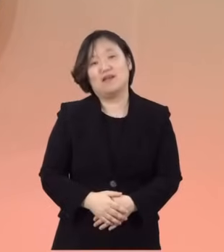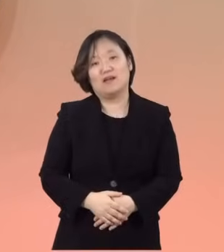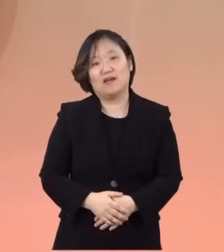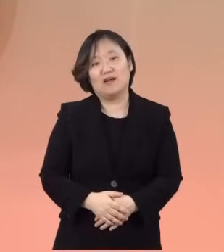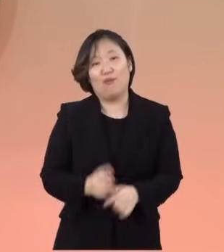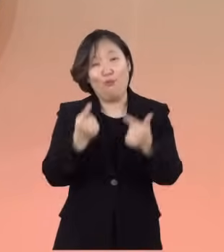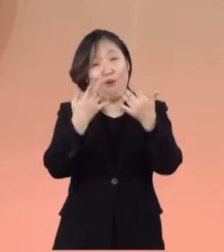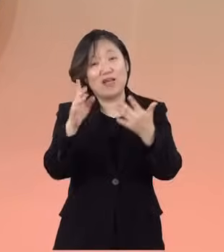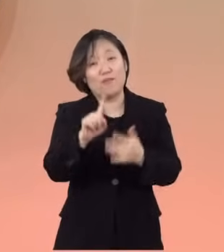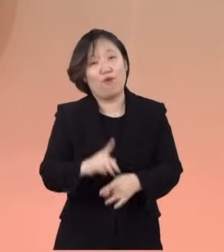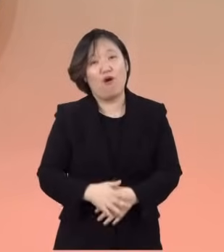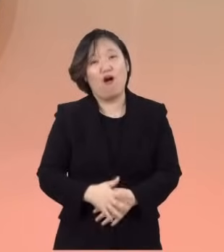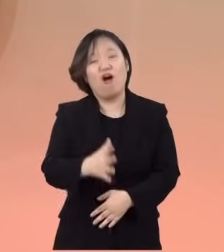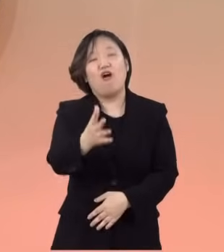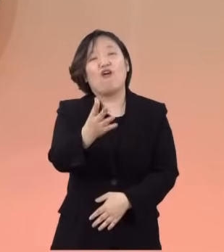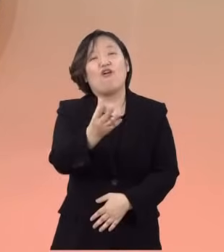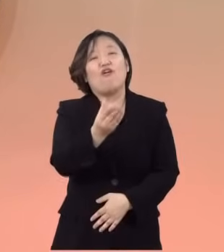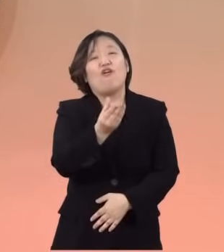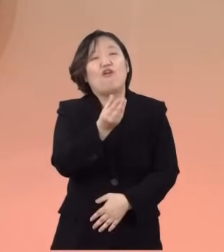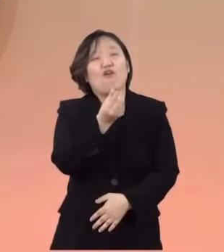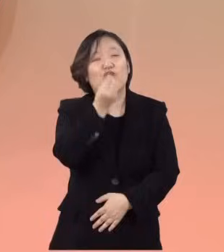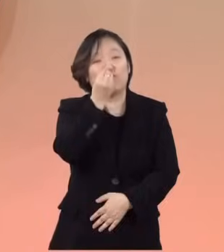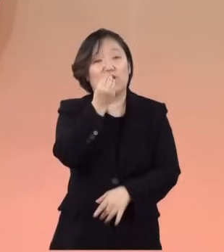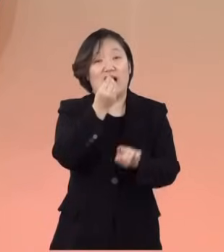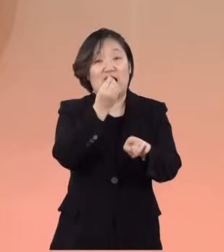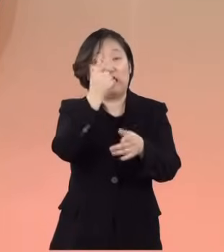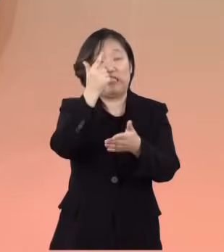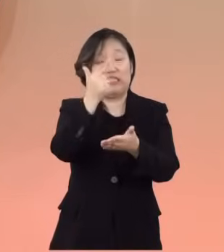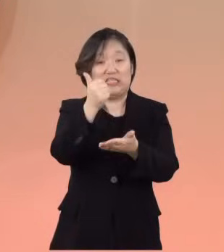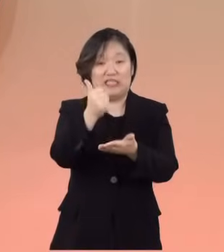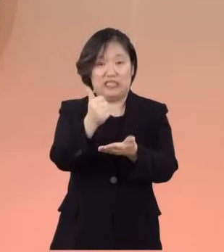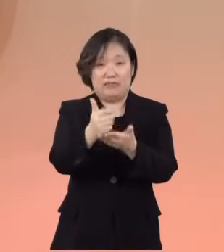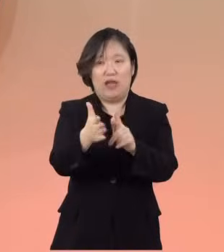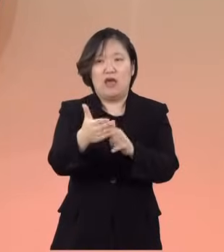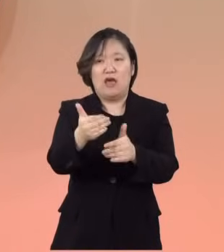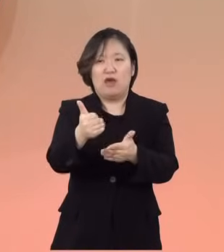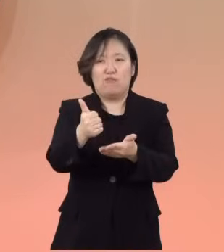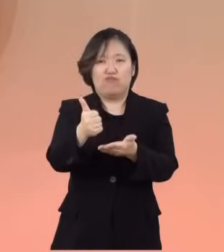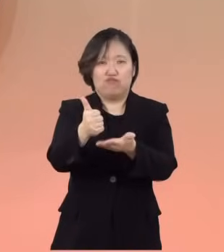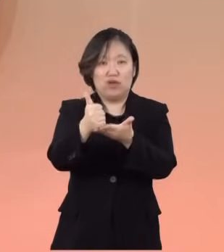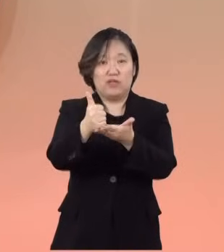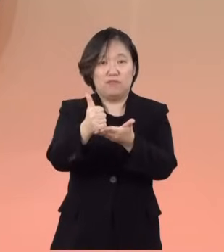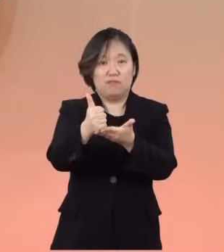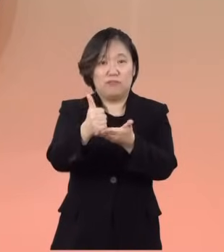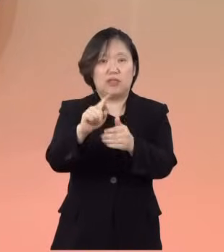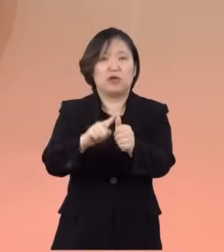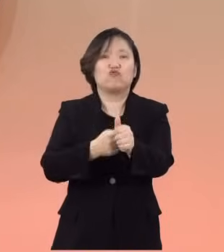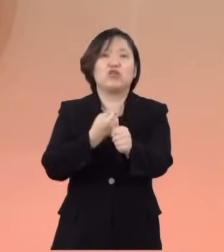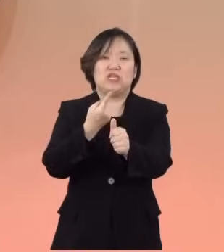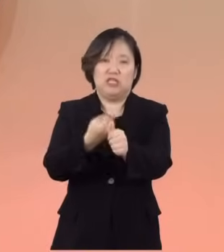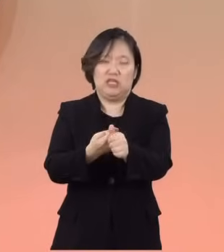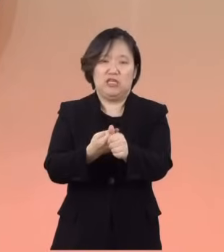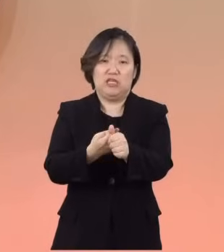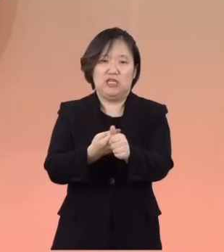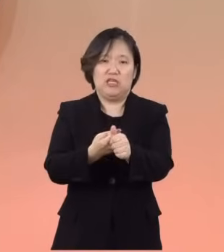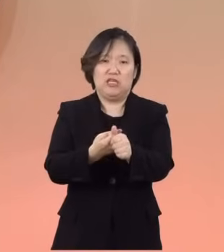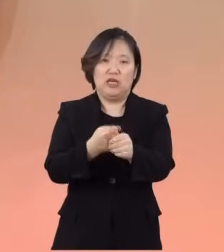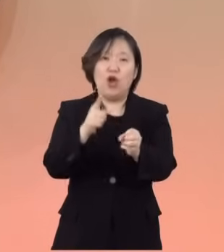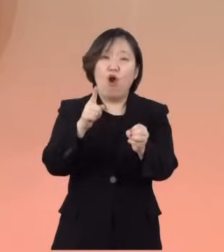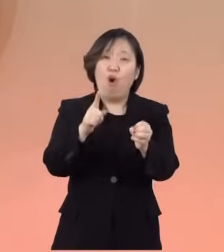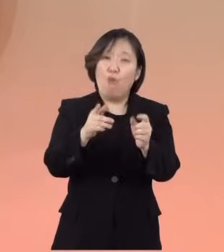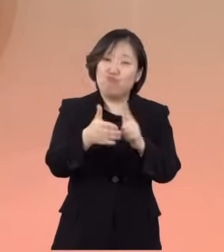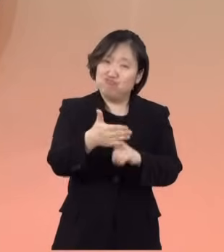더 정확히 표현하면 거룩한 승가의 귀합니다